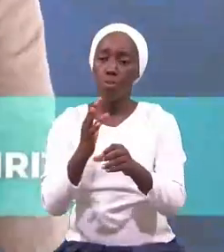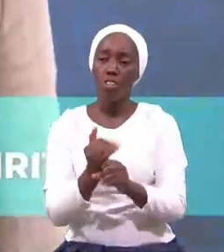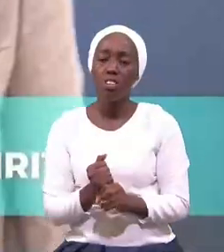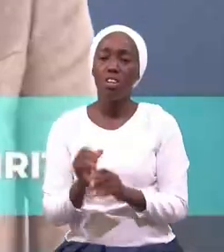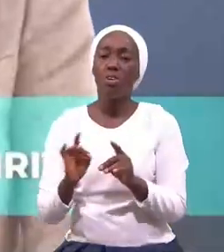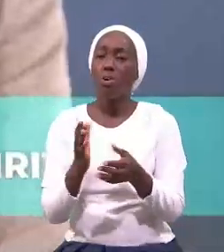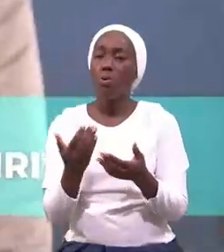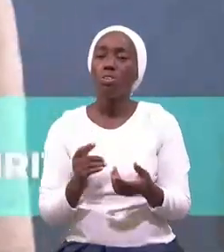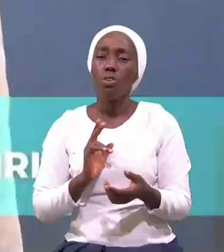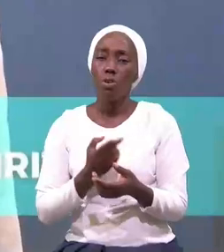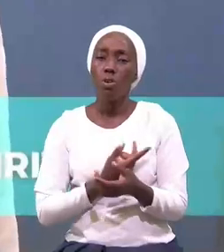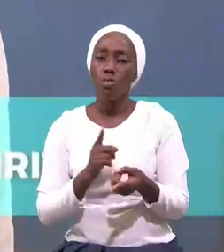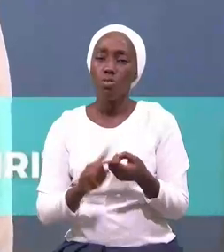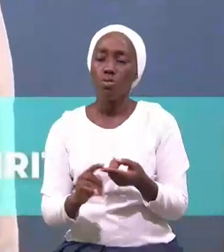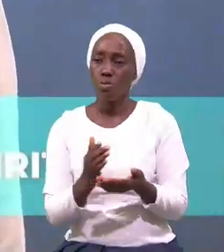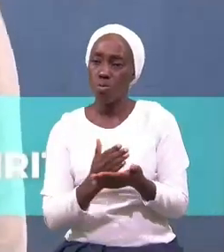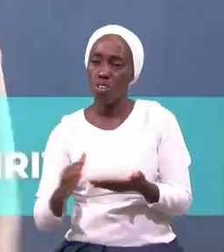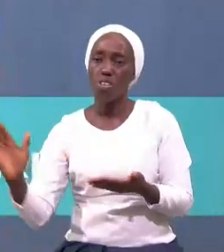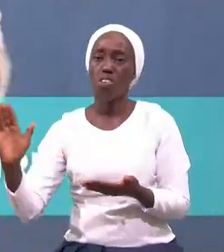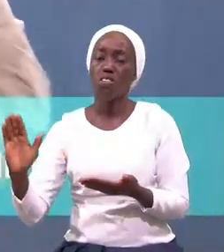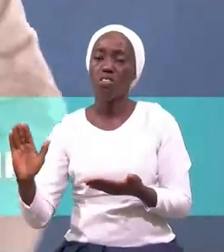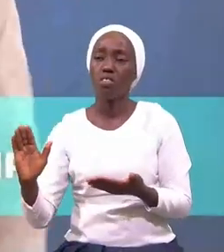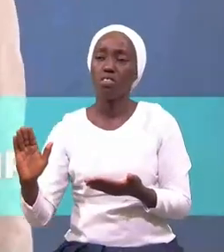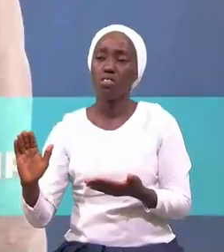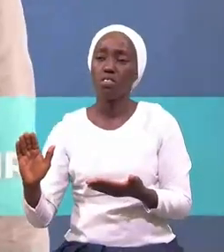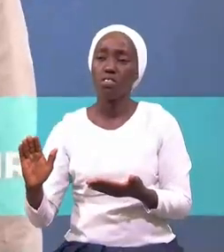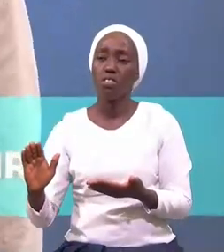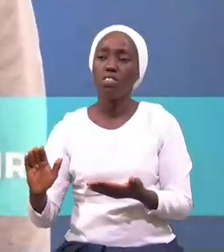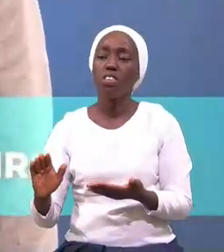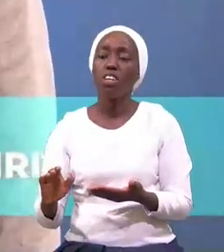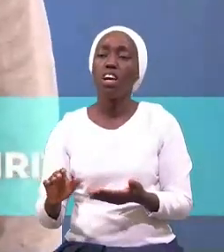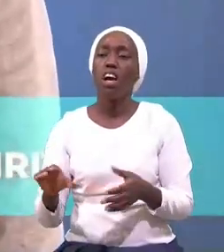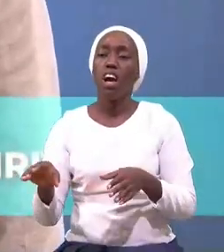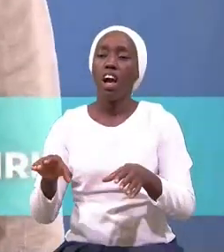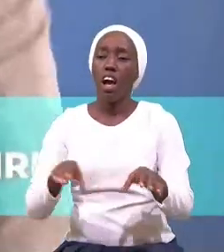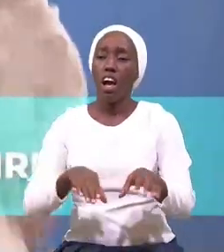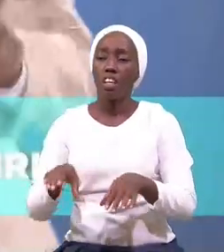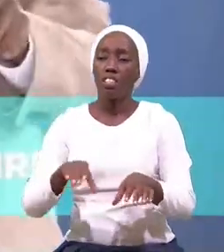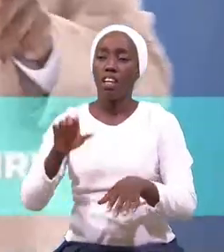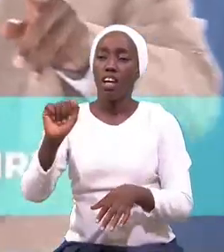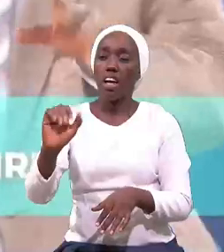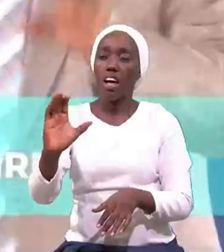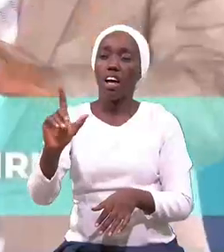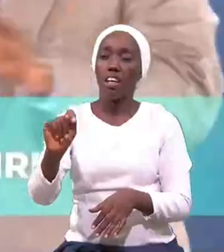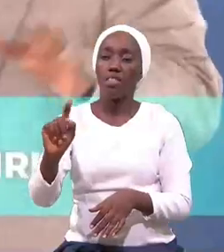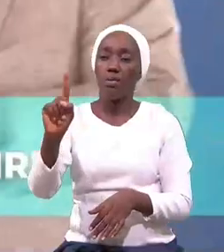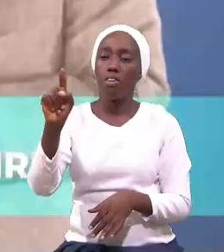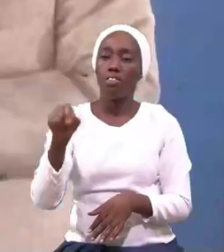Il ne veut pas que nous rejetons ou résistons. En acte 1, verset 8, une fois encore.